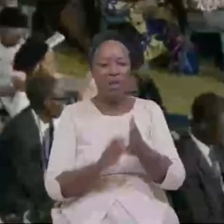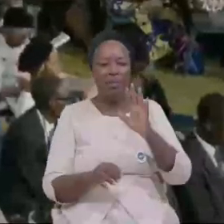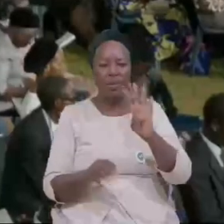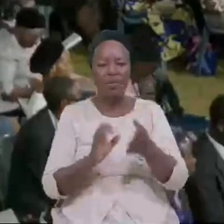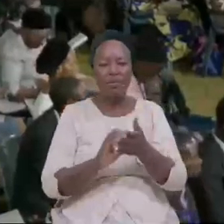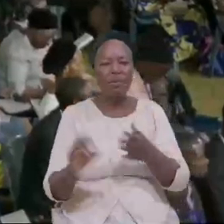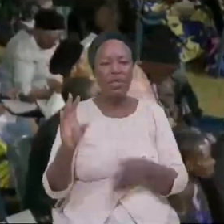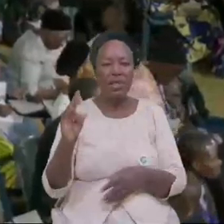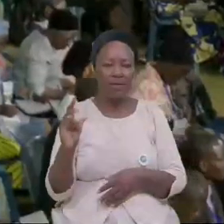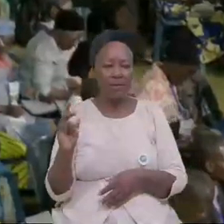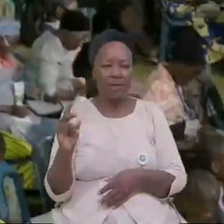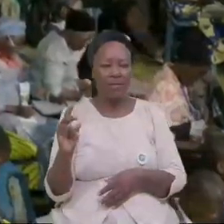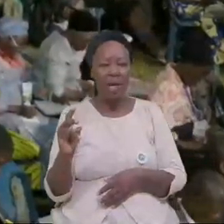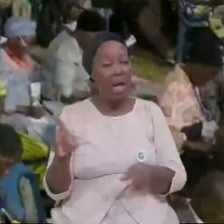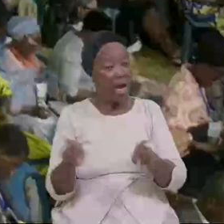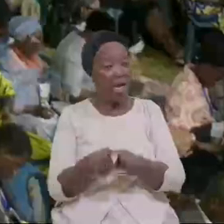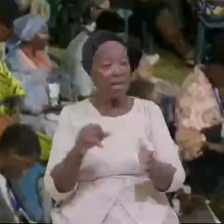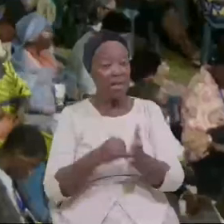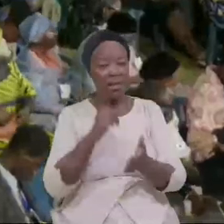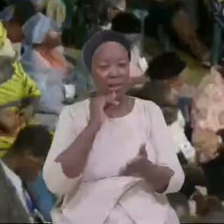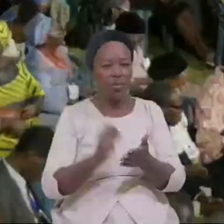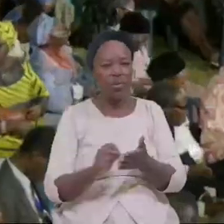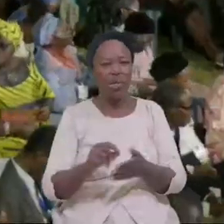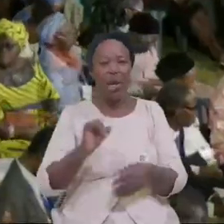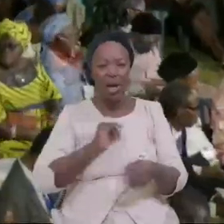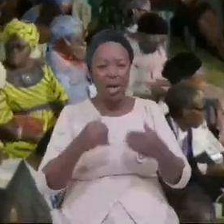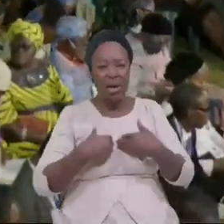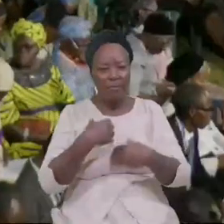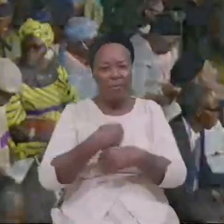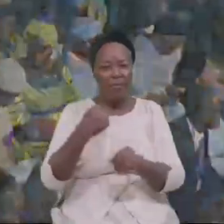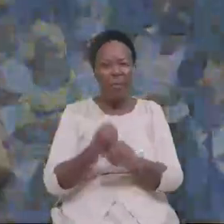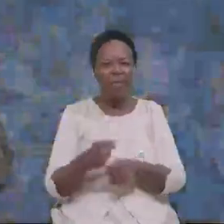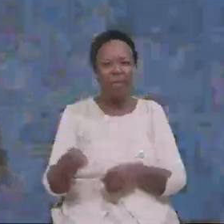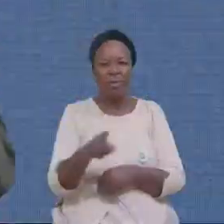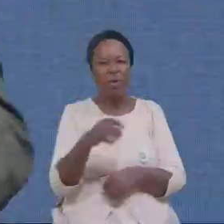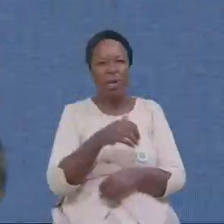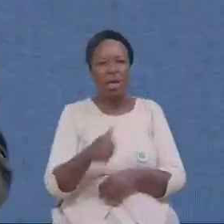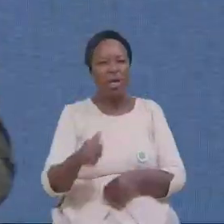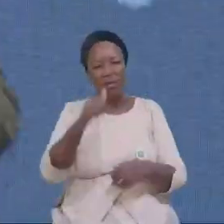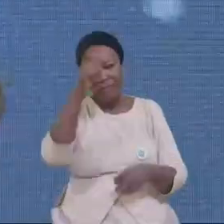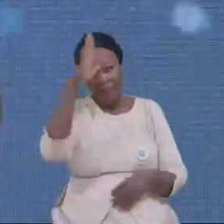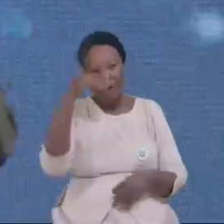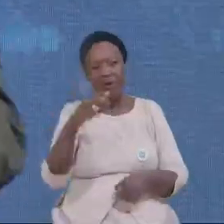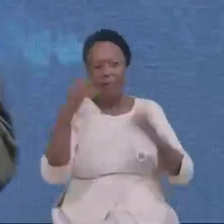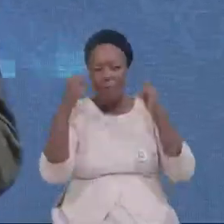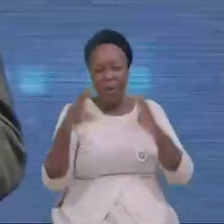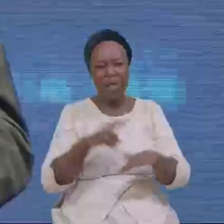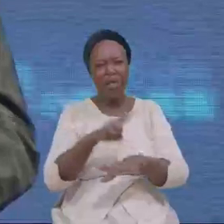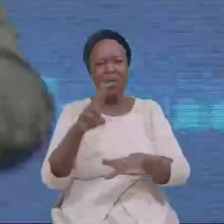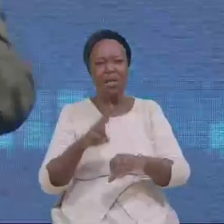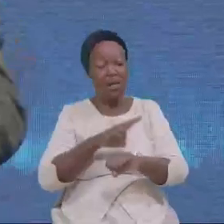17. Selon qu'il est écrit. J'ai fait de toi un père de plusieurs